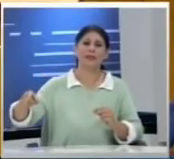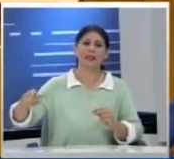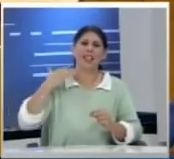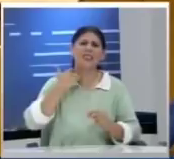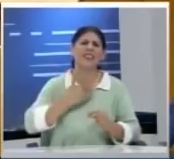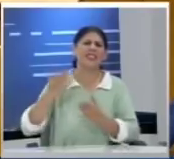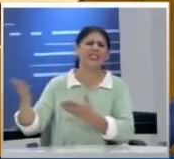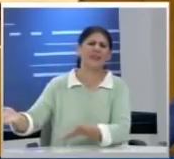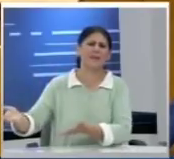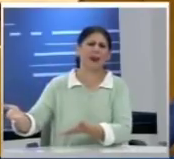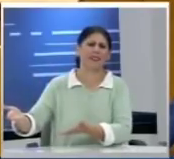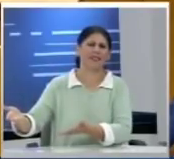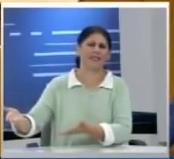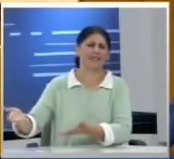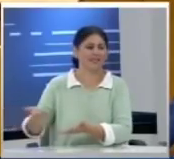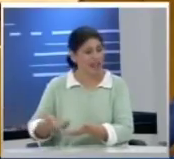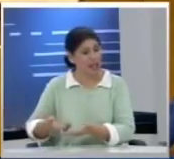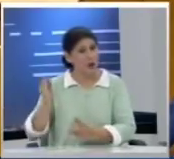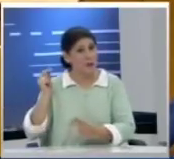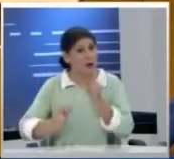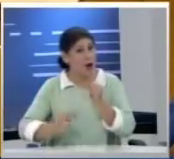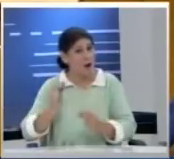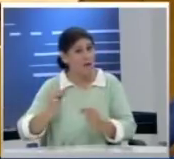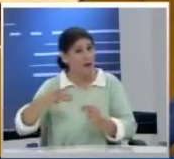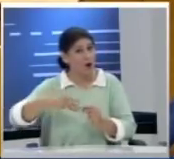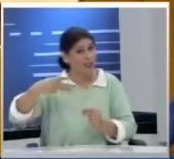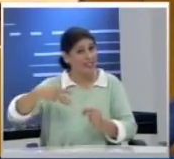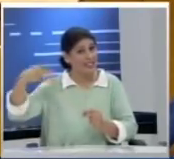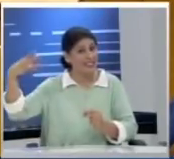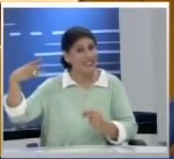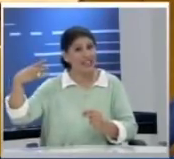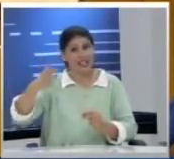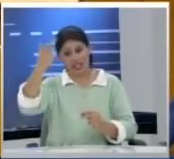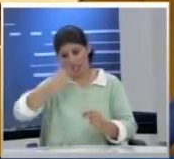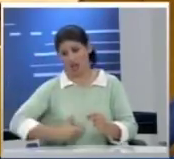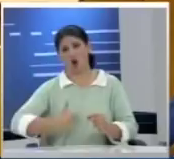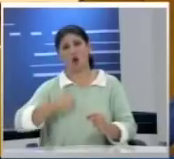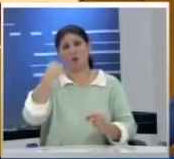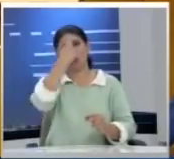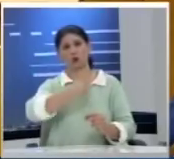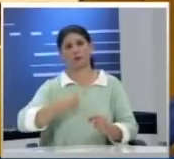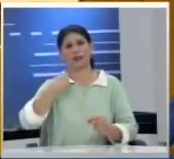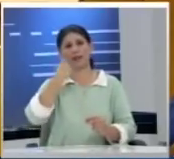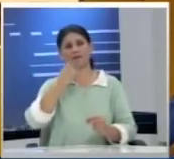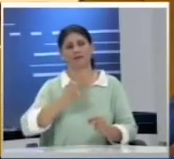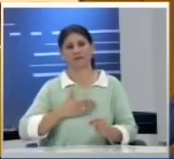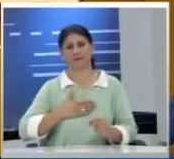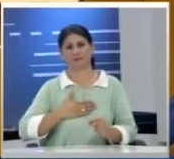θύμα. Το πρόβλημά σας είναι ο ΣΥΡΙΖΑ και εγώ προσωπικά. Το πρόβλημά